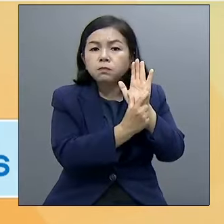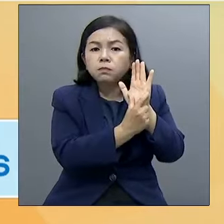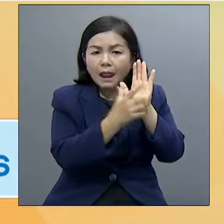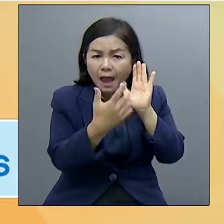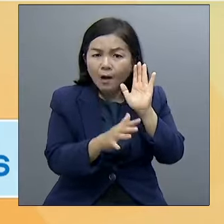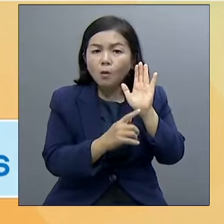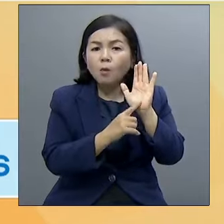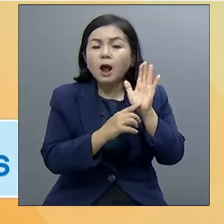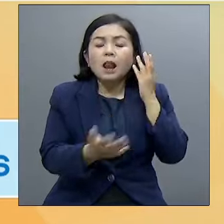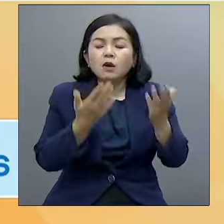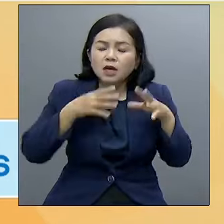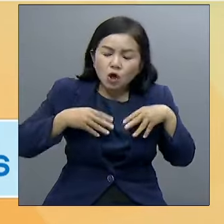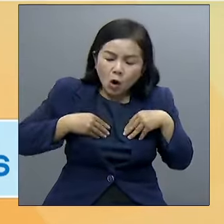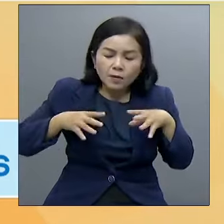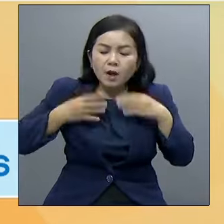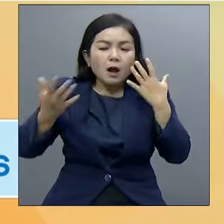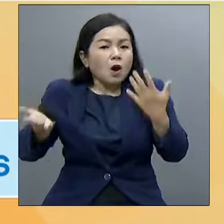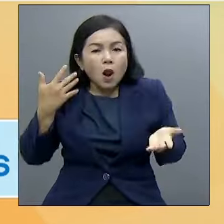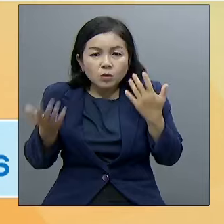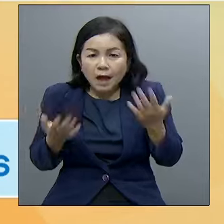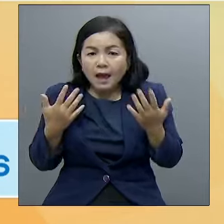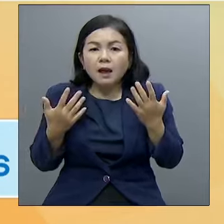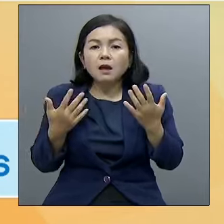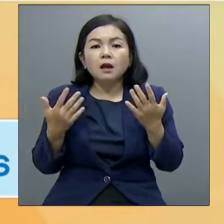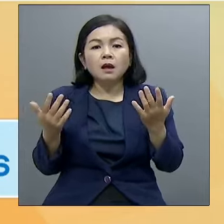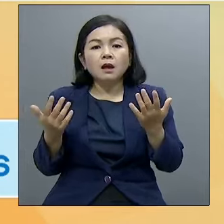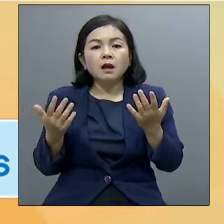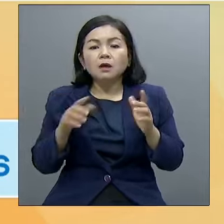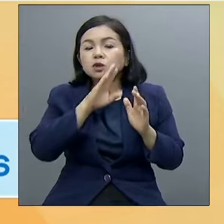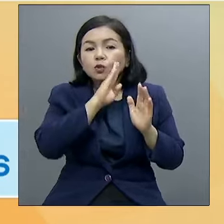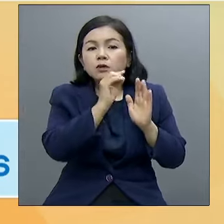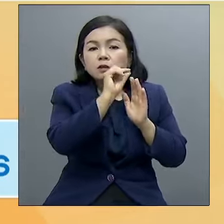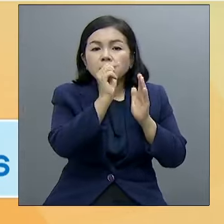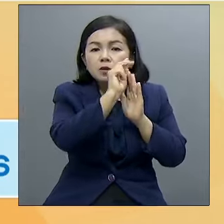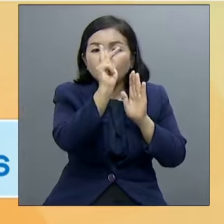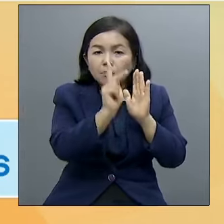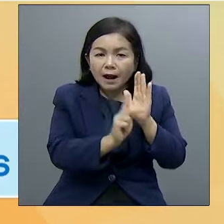าจะยอมยินยอมหรือไม่ก็ตามรวมถึงการส่งเสริมคือถ้ากฎหมายเขียนว่าถ้ามี